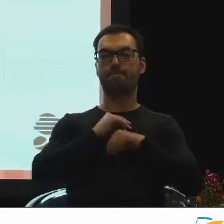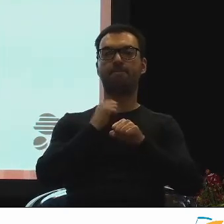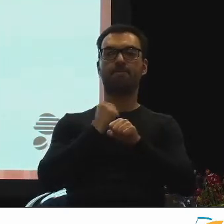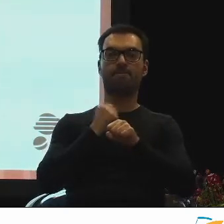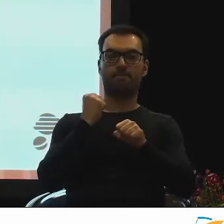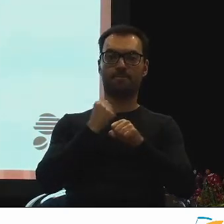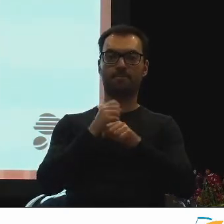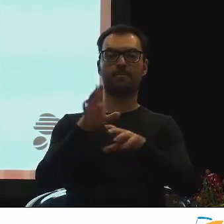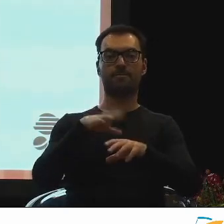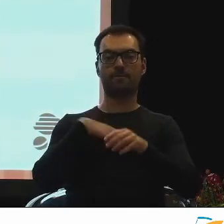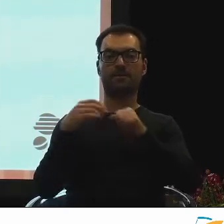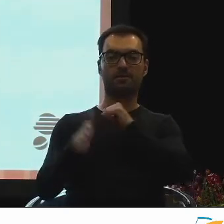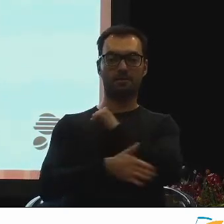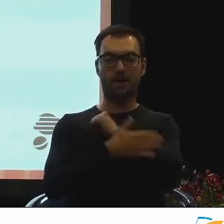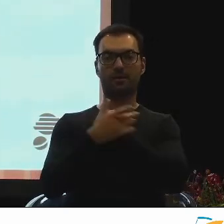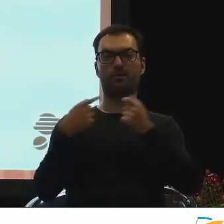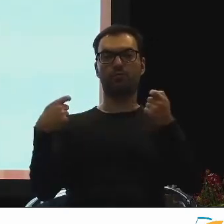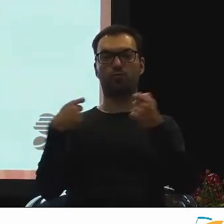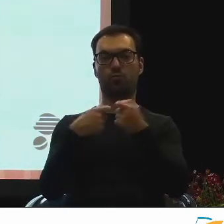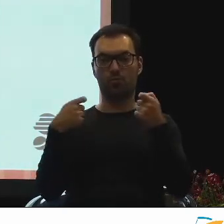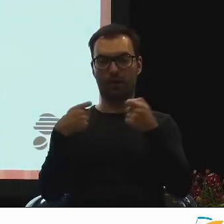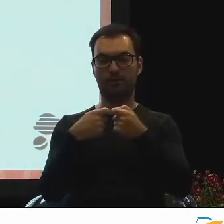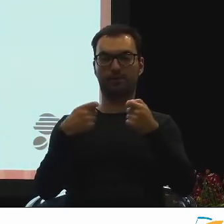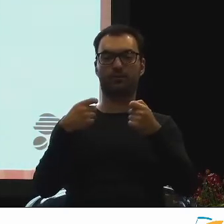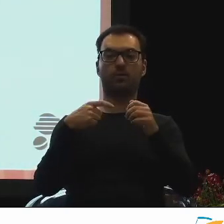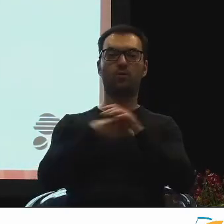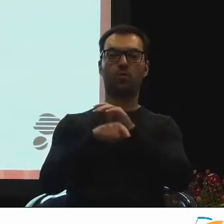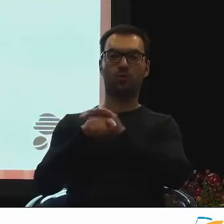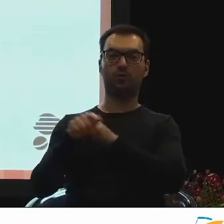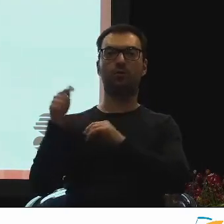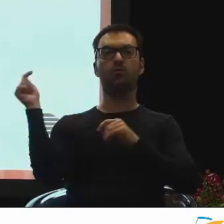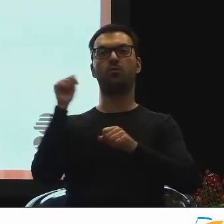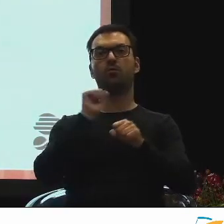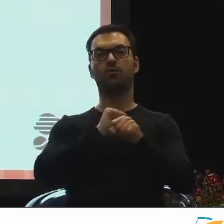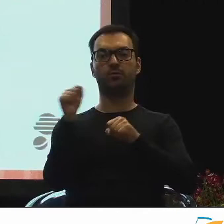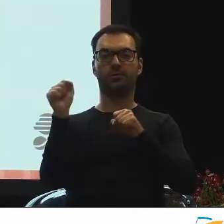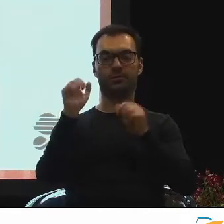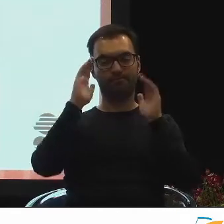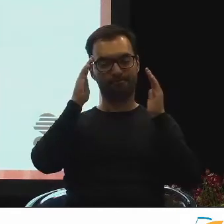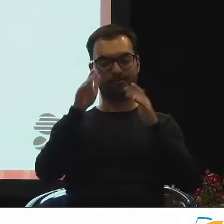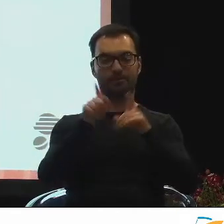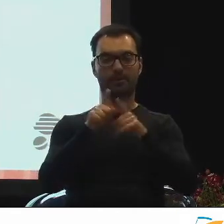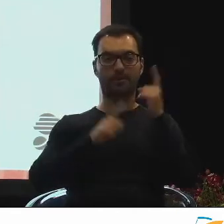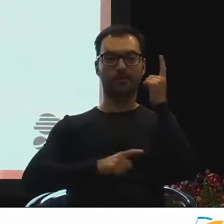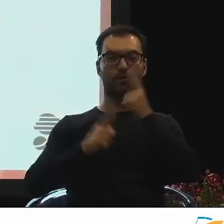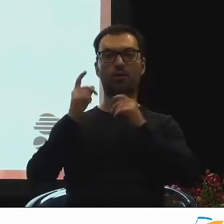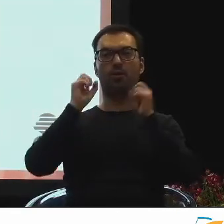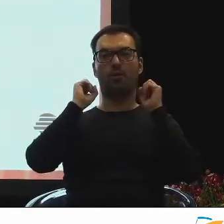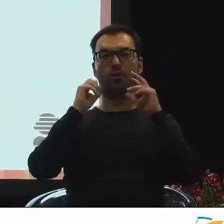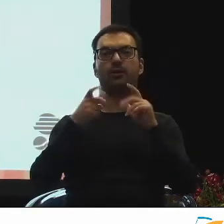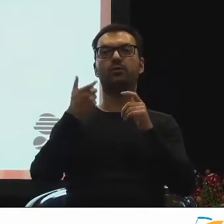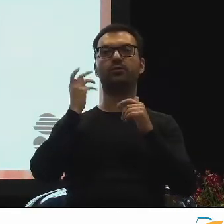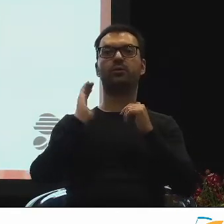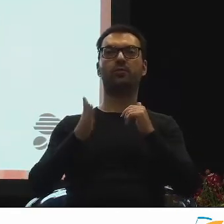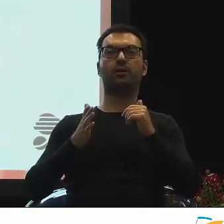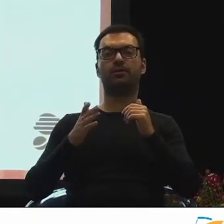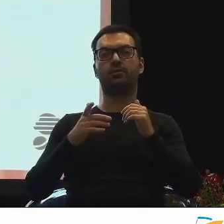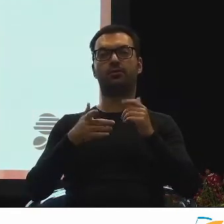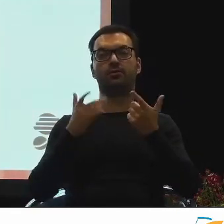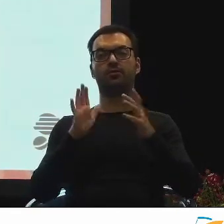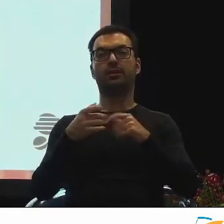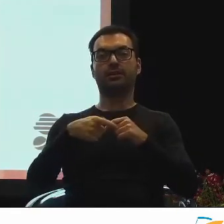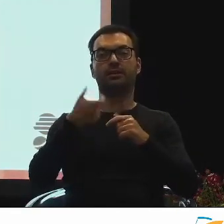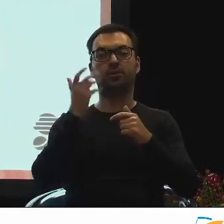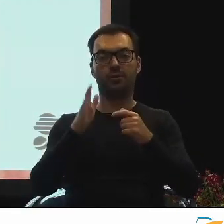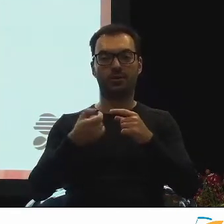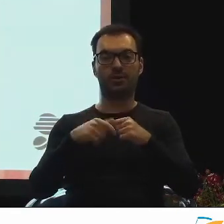zatrudnienie, wsparcie, współpraca z uchodźcami musi być także nastawiona na myślenie, no dobrze, ale